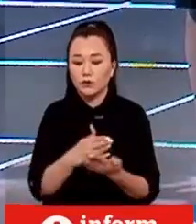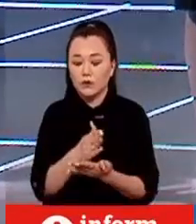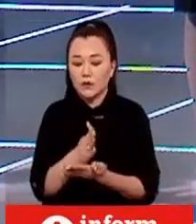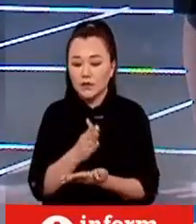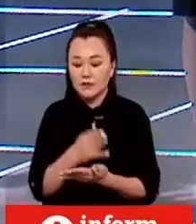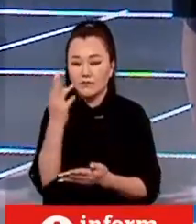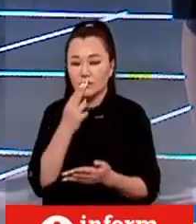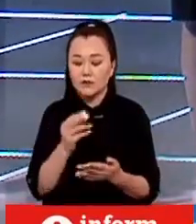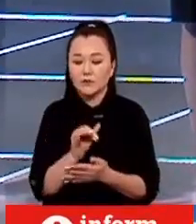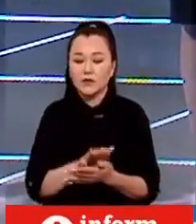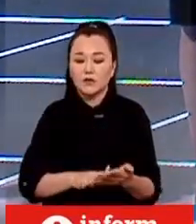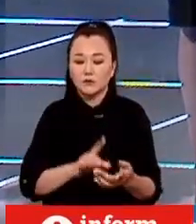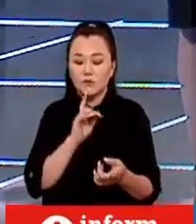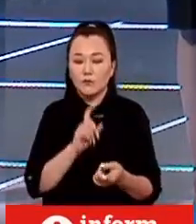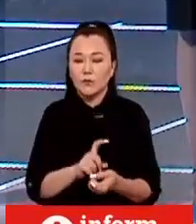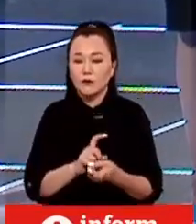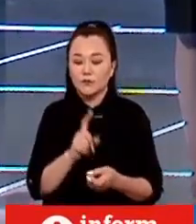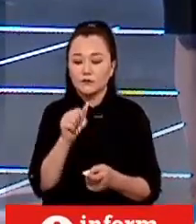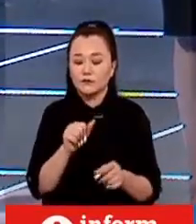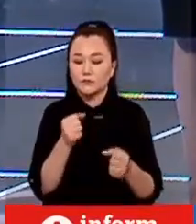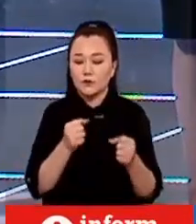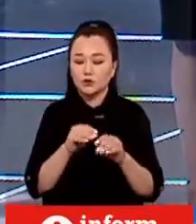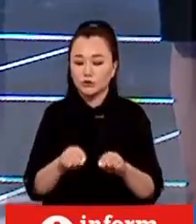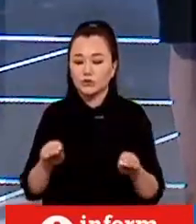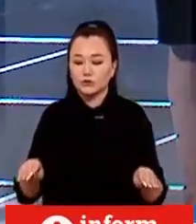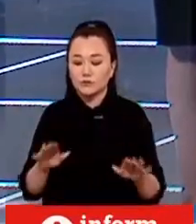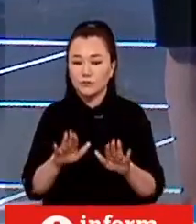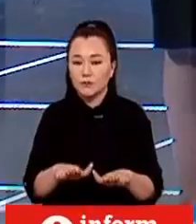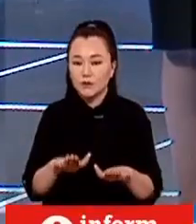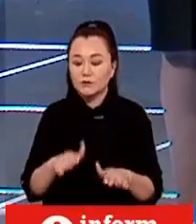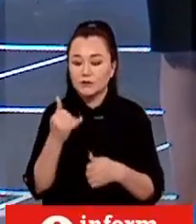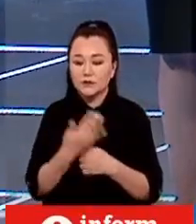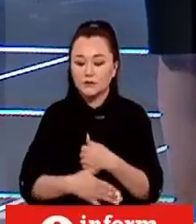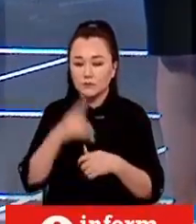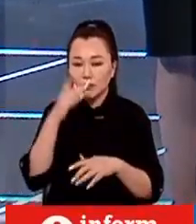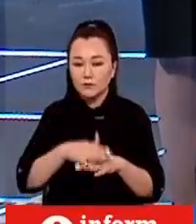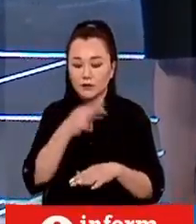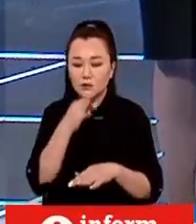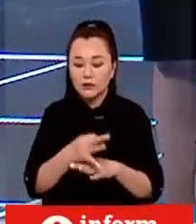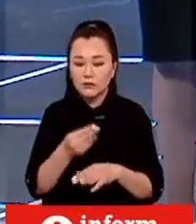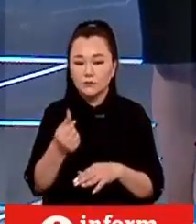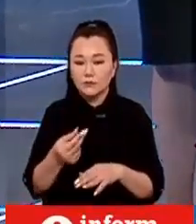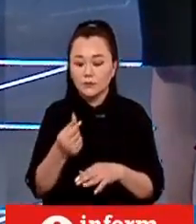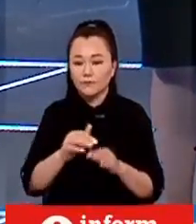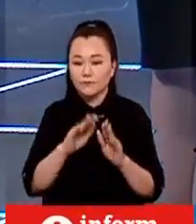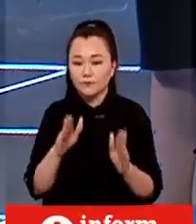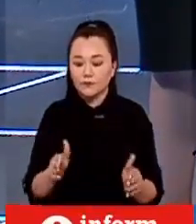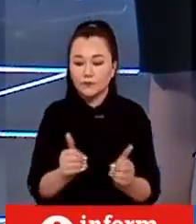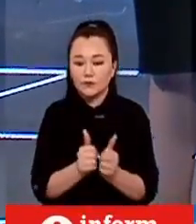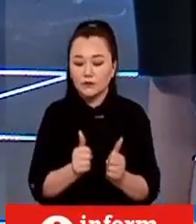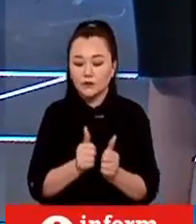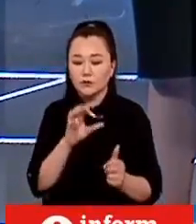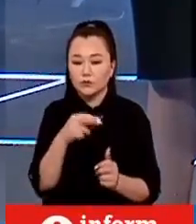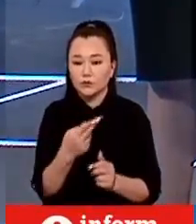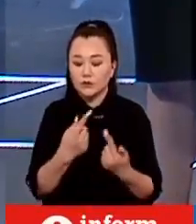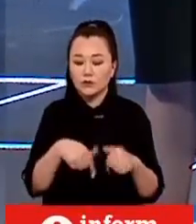В Астане продолжается борьба за парковочное пространство. В столичном акимате говорят, мол, платных стоянок вблизи социальных